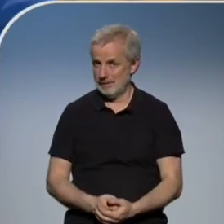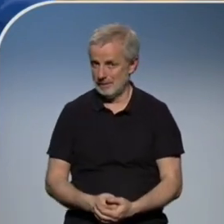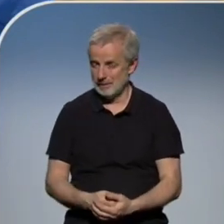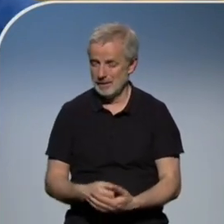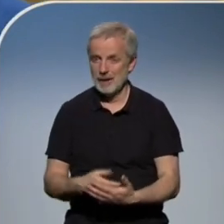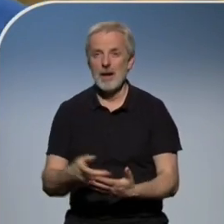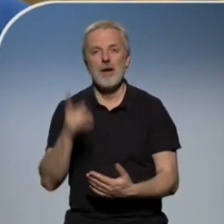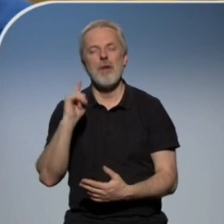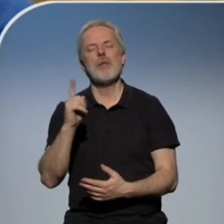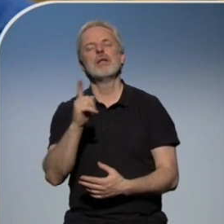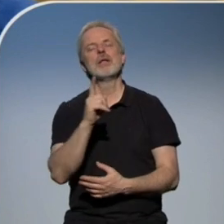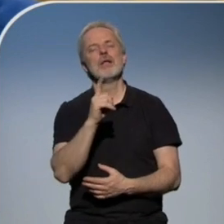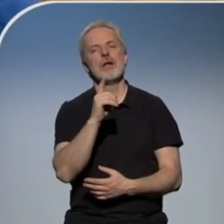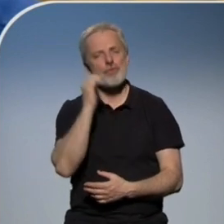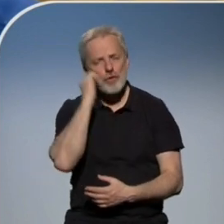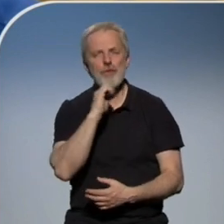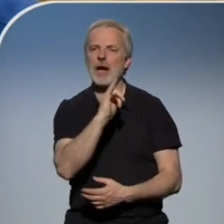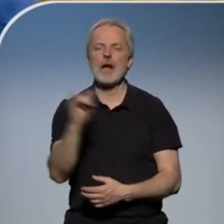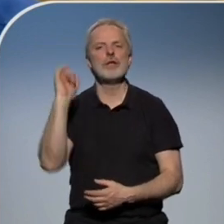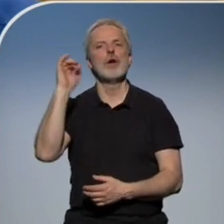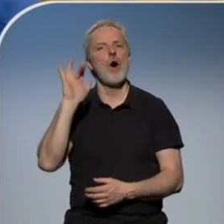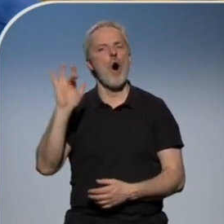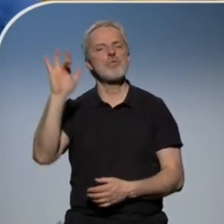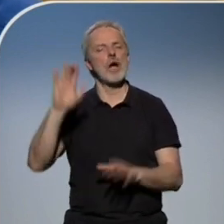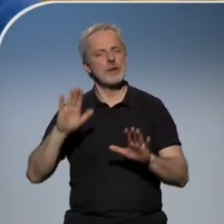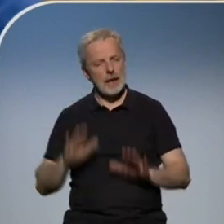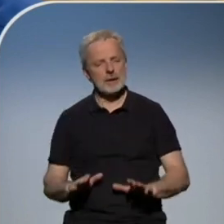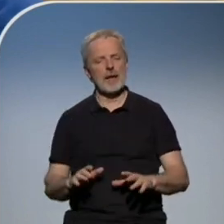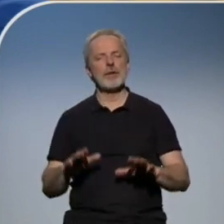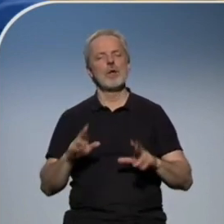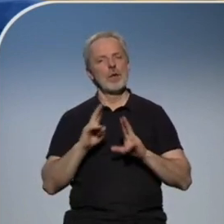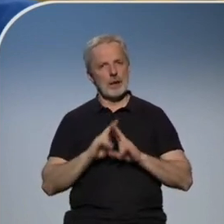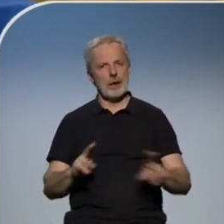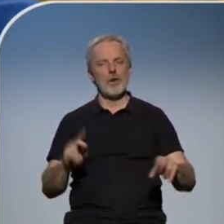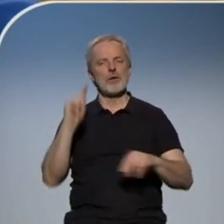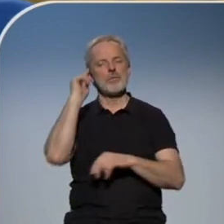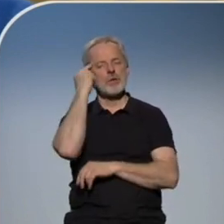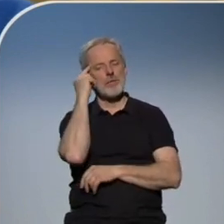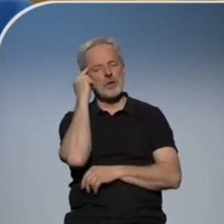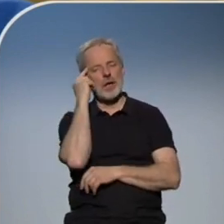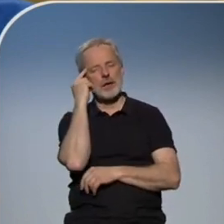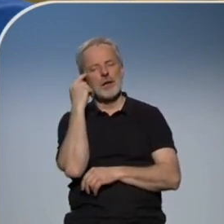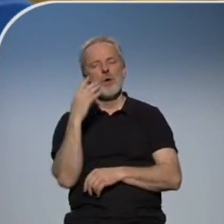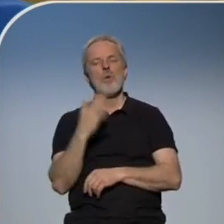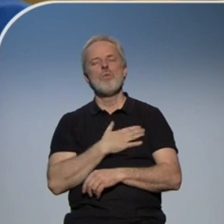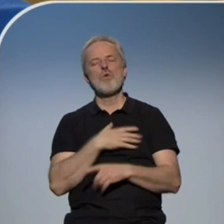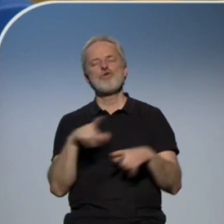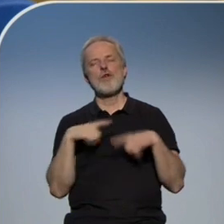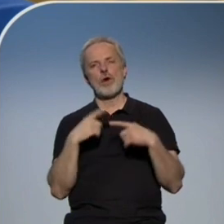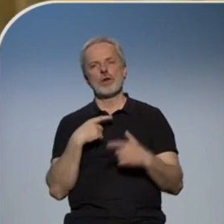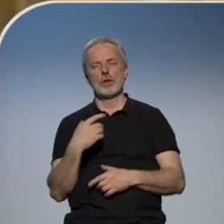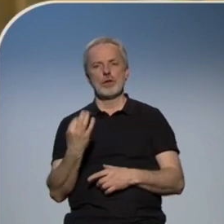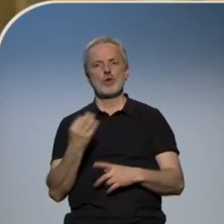Čeho se bojím, co bych mohl v tom životě změnit. A tohle to jsou věci, které nám chybí. Mm-hmm. Člověk řeší práci, řeší nakoupit, vyžehlit a tak dál, ale zastavit se,